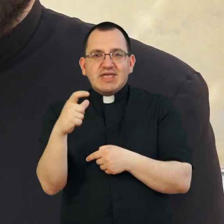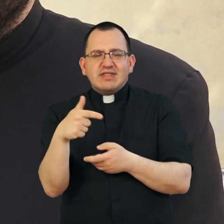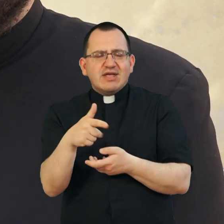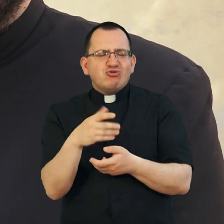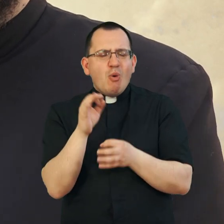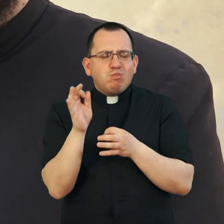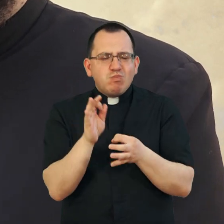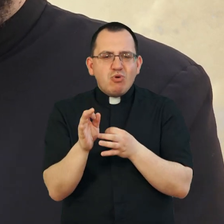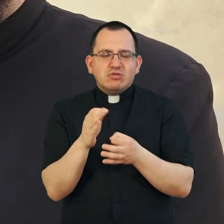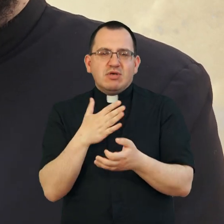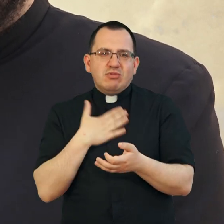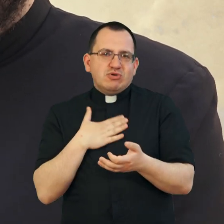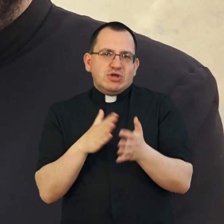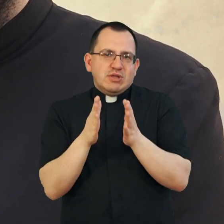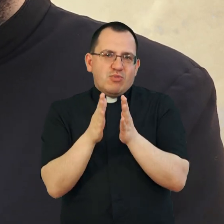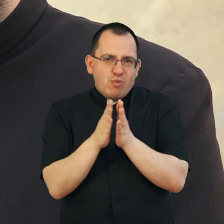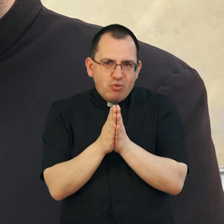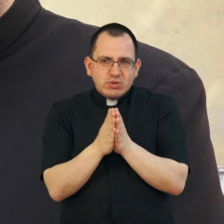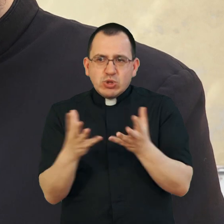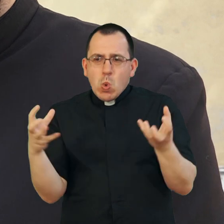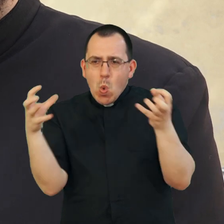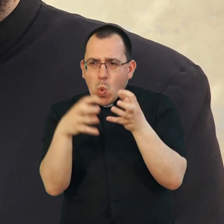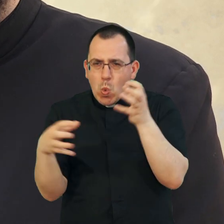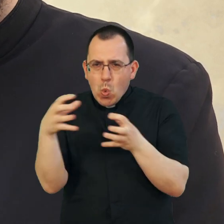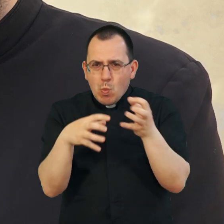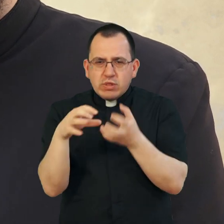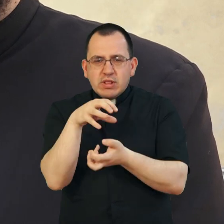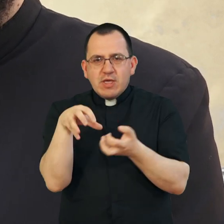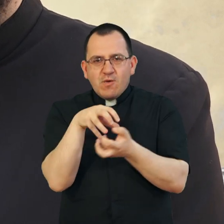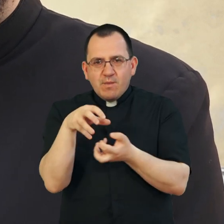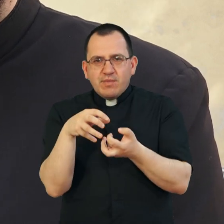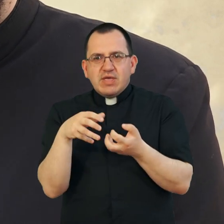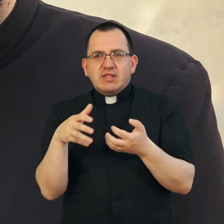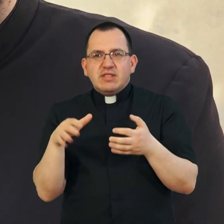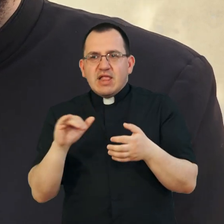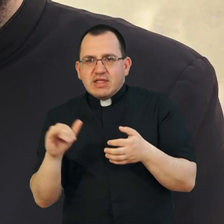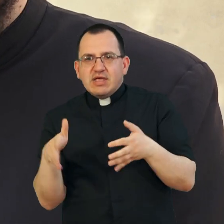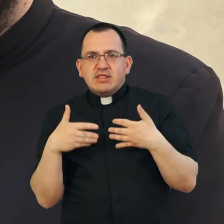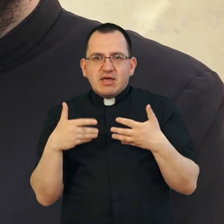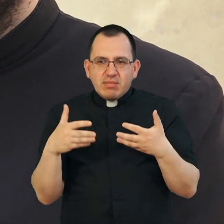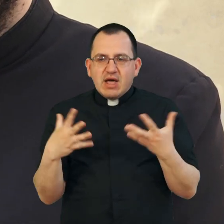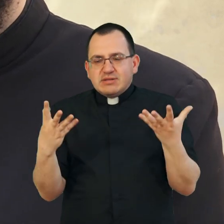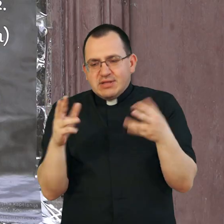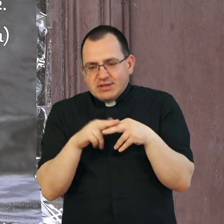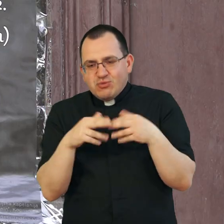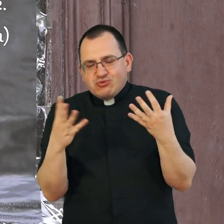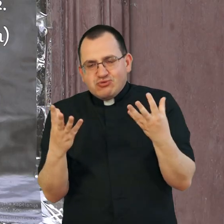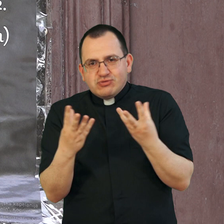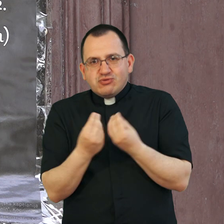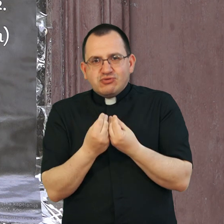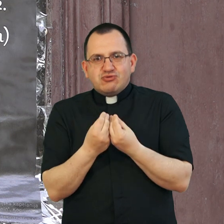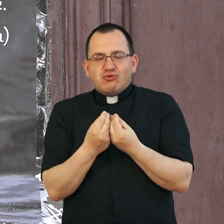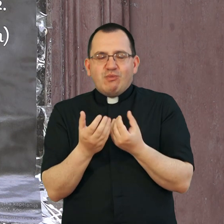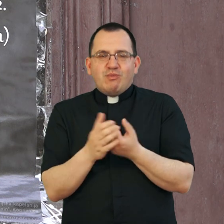posebno nekako bil cilj, okupiti obitelji, djecu, mlade, što više takvih pada i krenemo onda u susretu